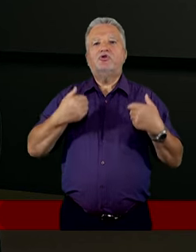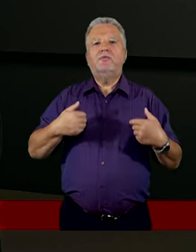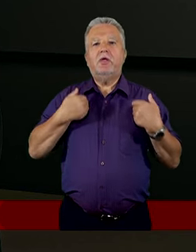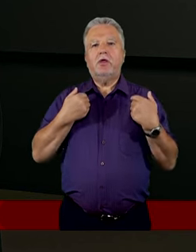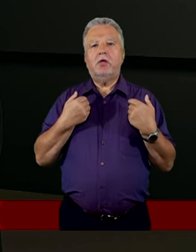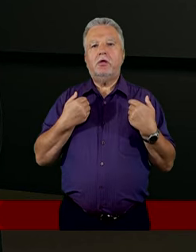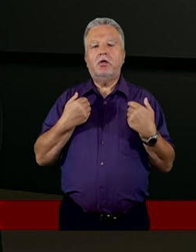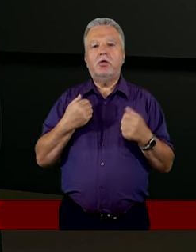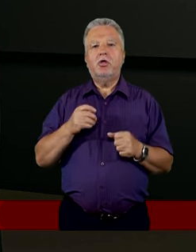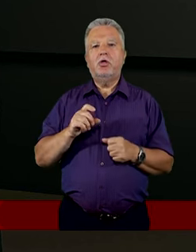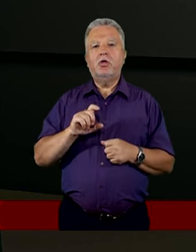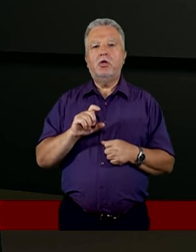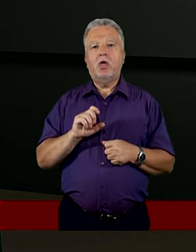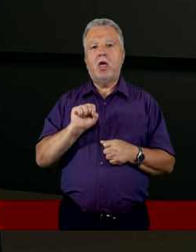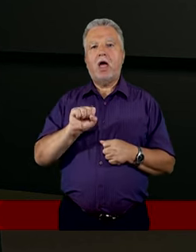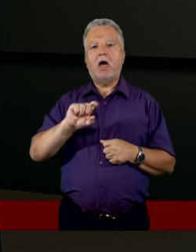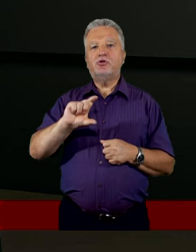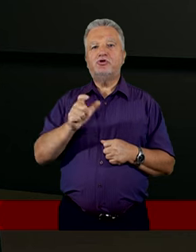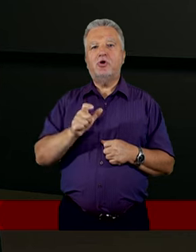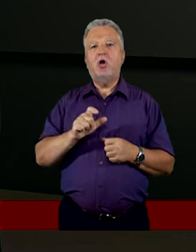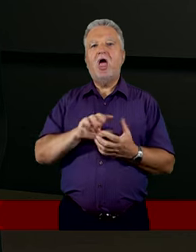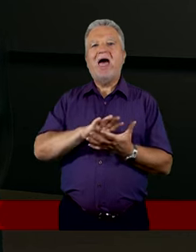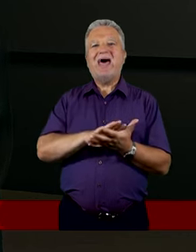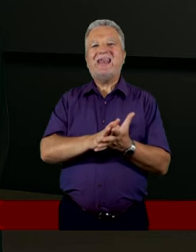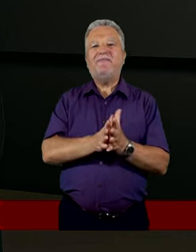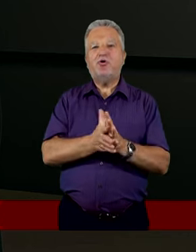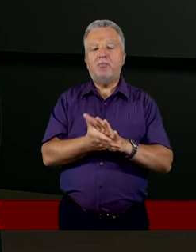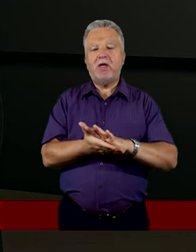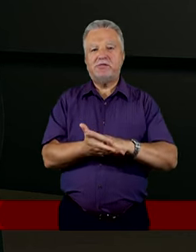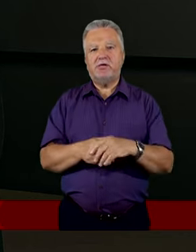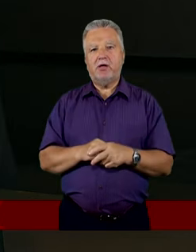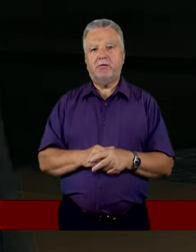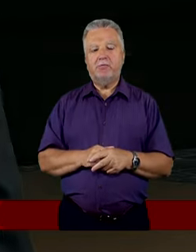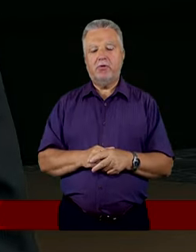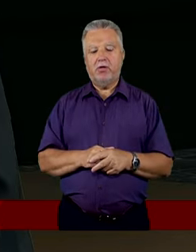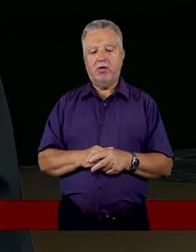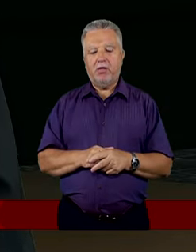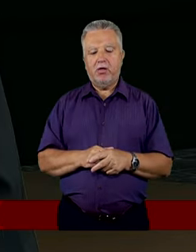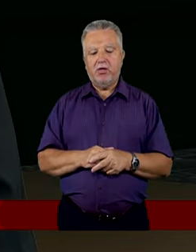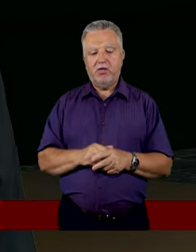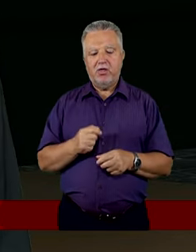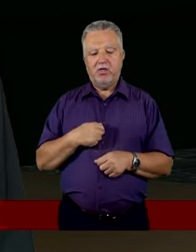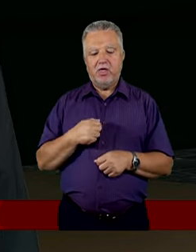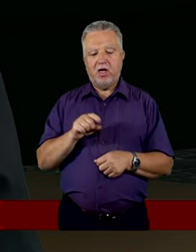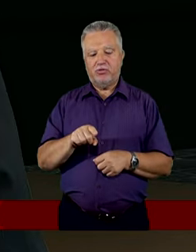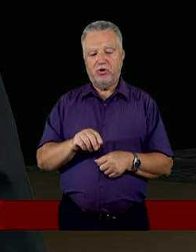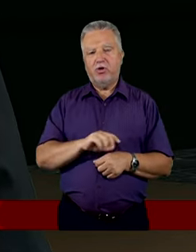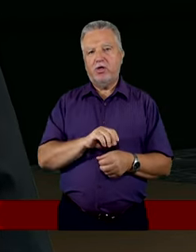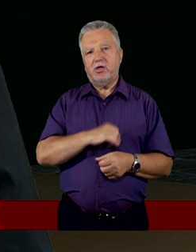ożywienie, a co pod tym pojęciem reformacja? Znaczy ja to zawsze przenoszę